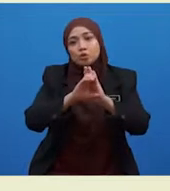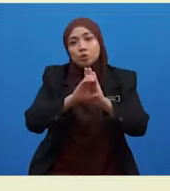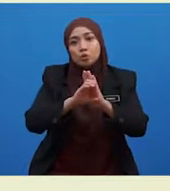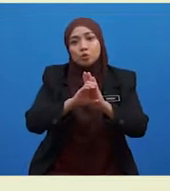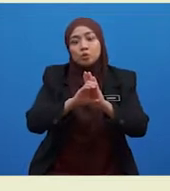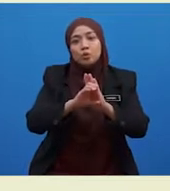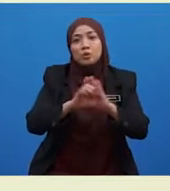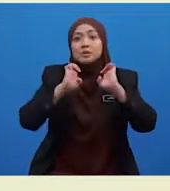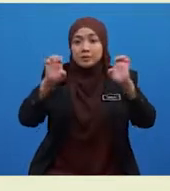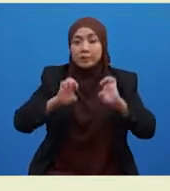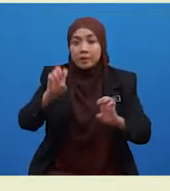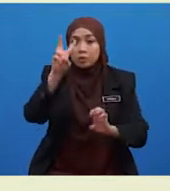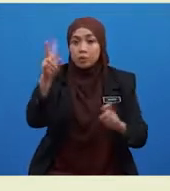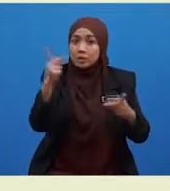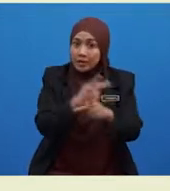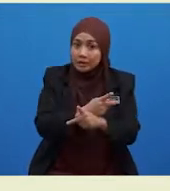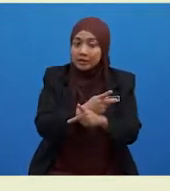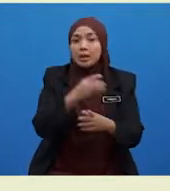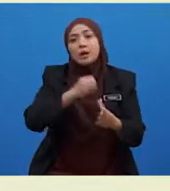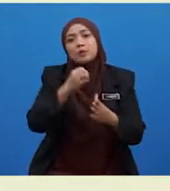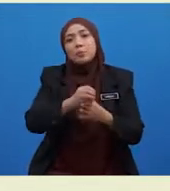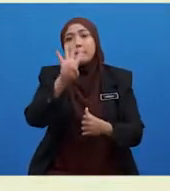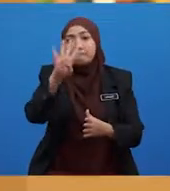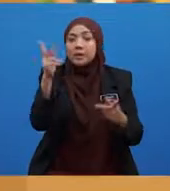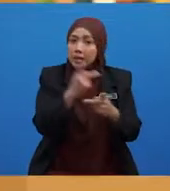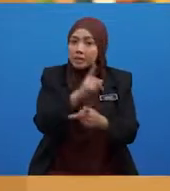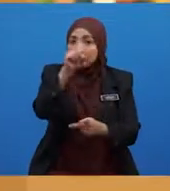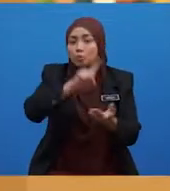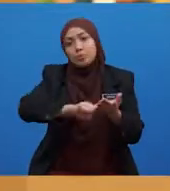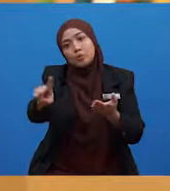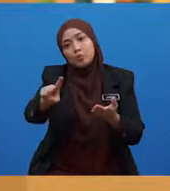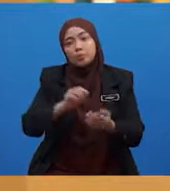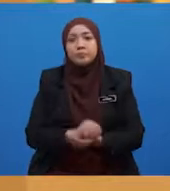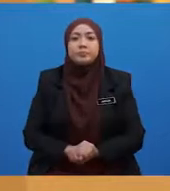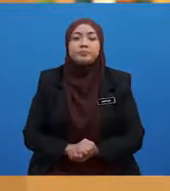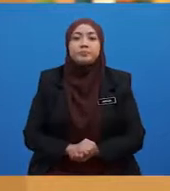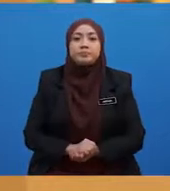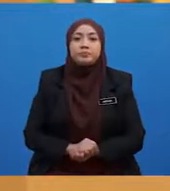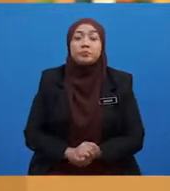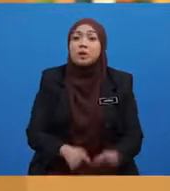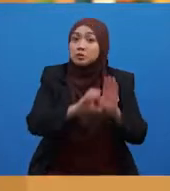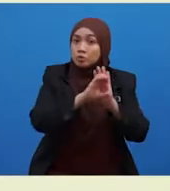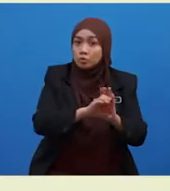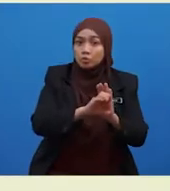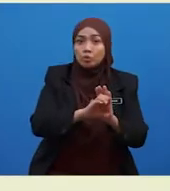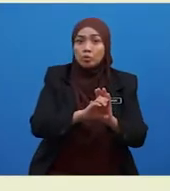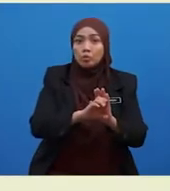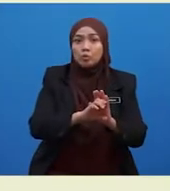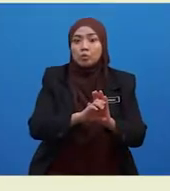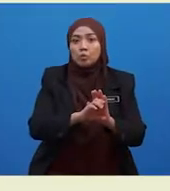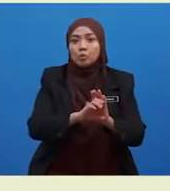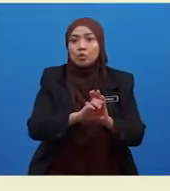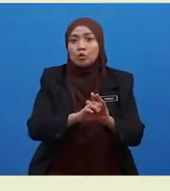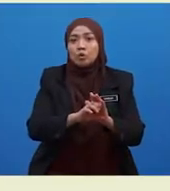dilakukan 2 kali atau 4 kali seminggu. Berikut adalah contoh progres senaman